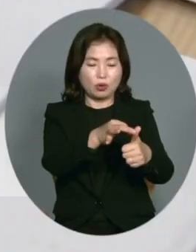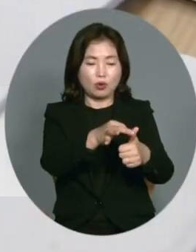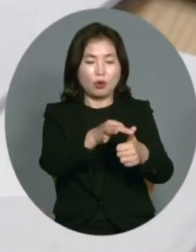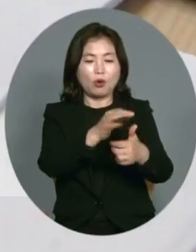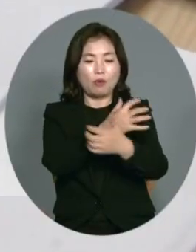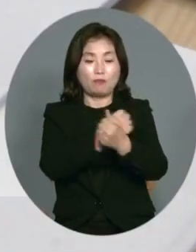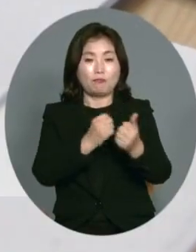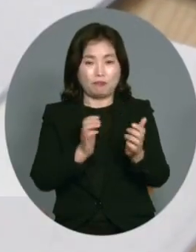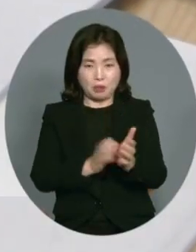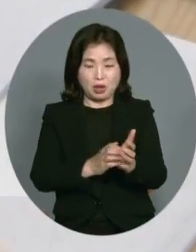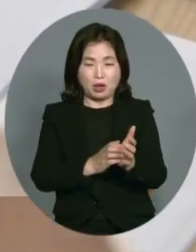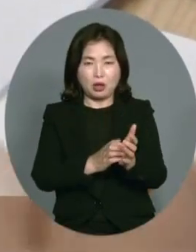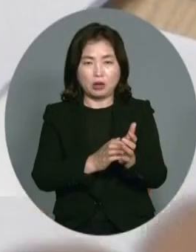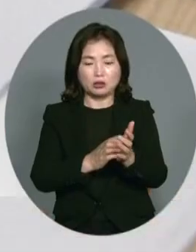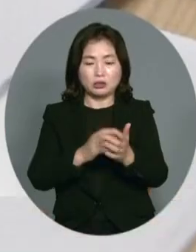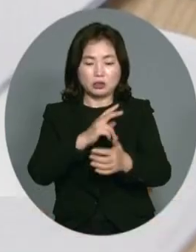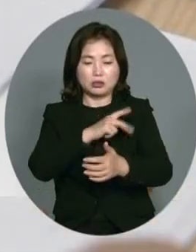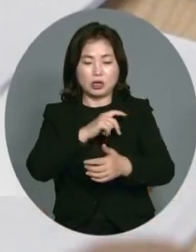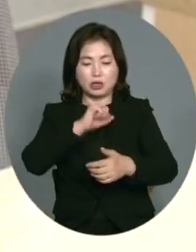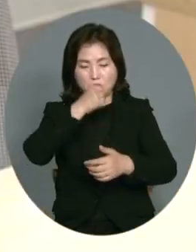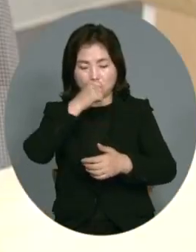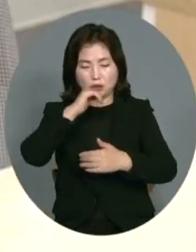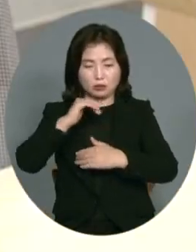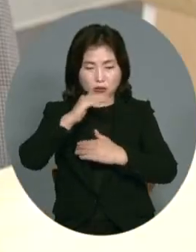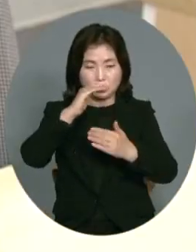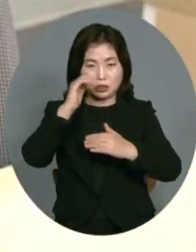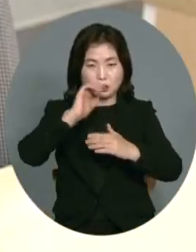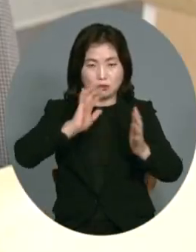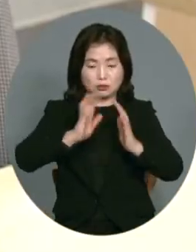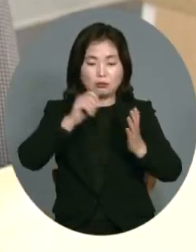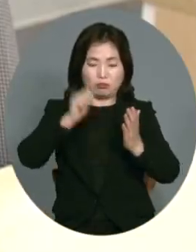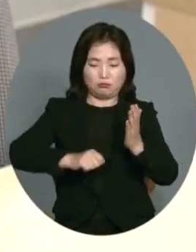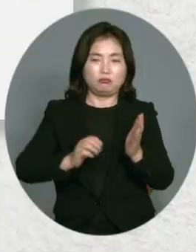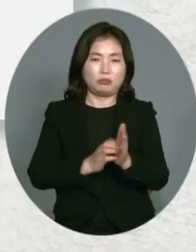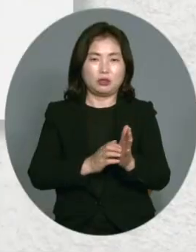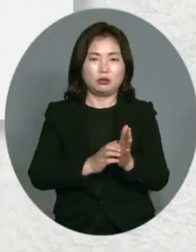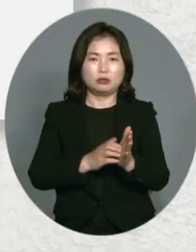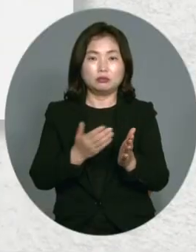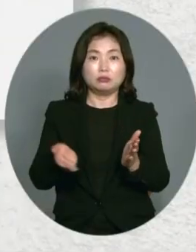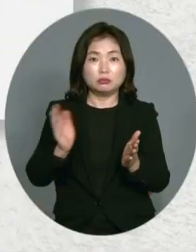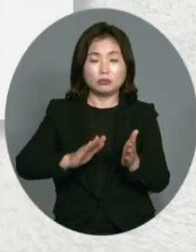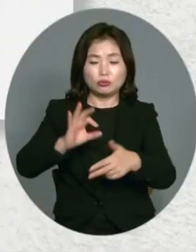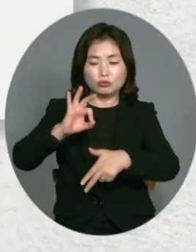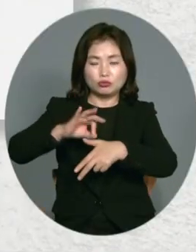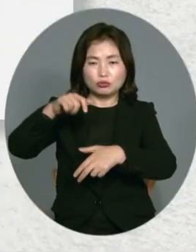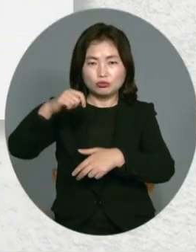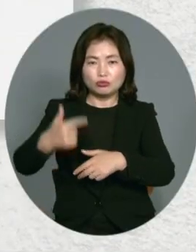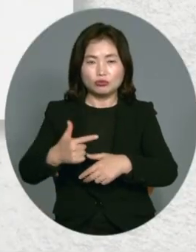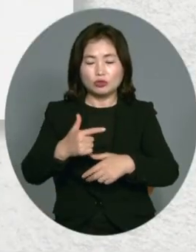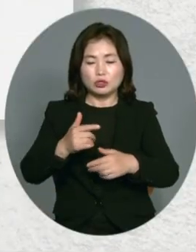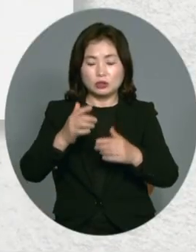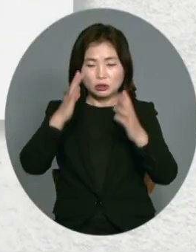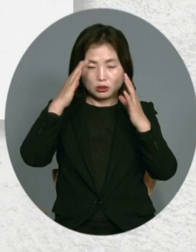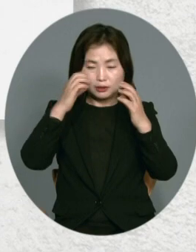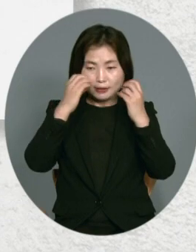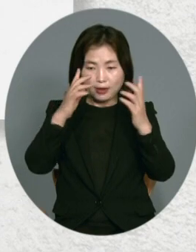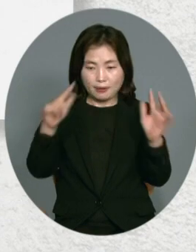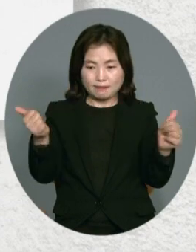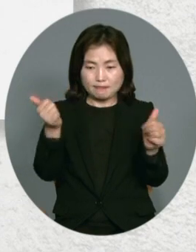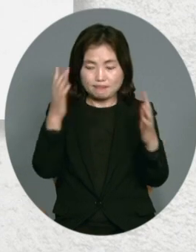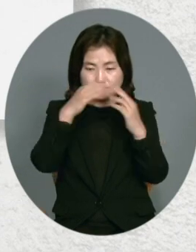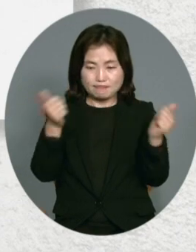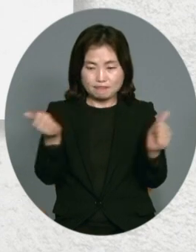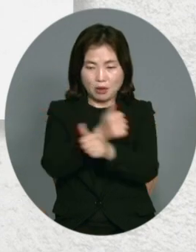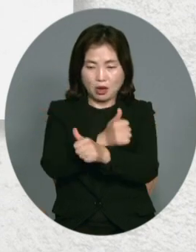협약을 체결했고 의회 예산 승인 절차까지 마쳤습니다. 그런데 울진군은 신임 군수가 취임한 뒤